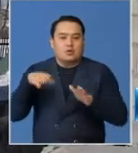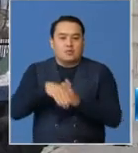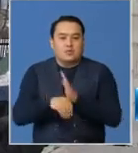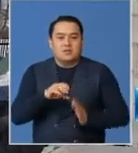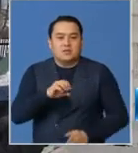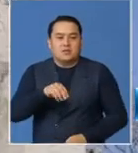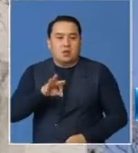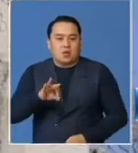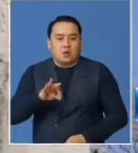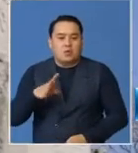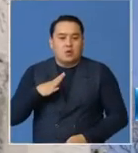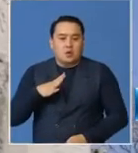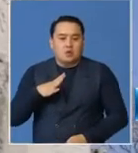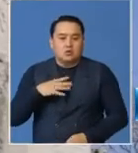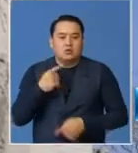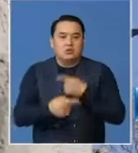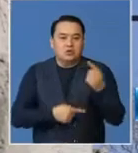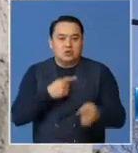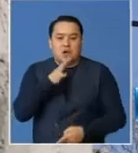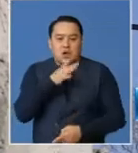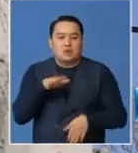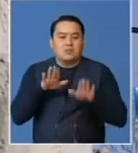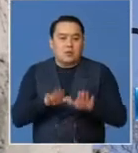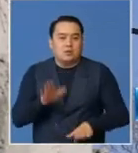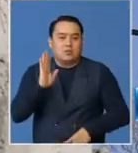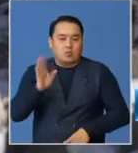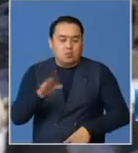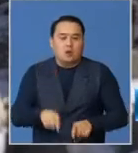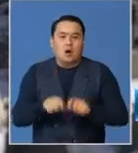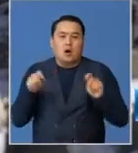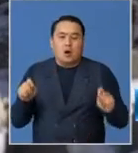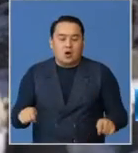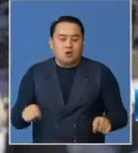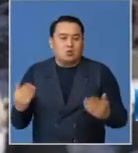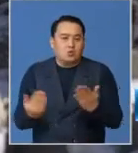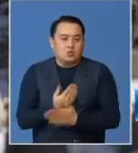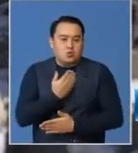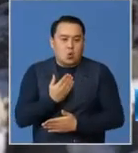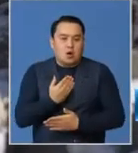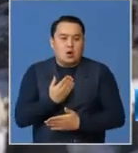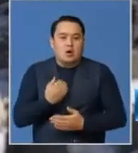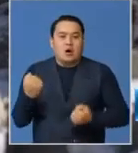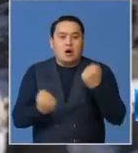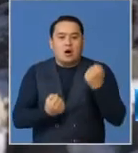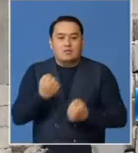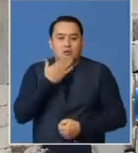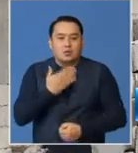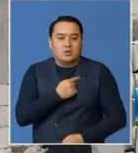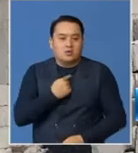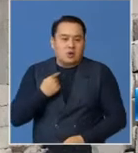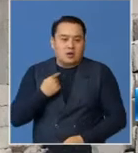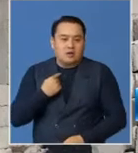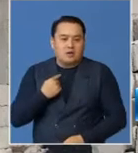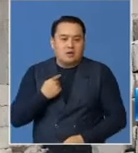СТО. Казалось бы, что уже через пару лет на этом месте распахнет свои двери современный комплекс для автолюбителей областного